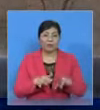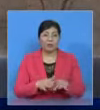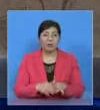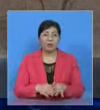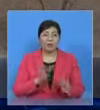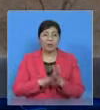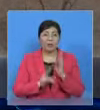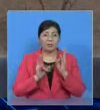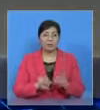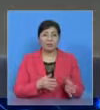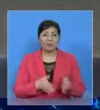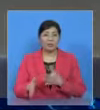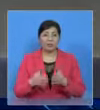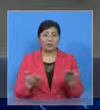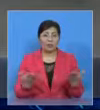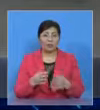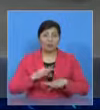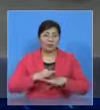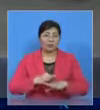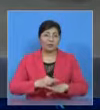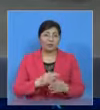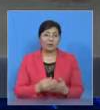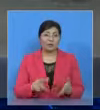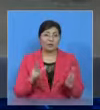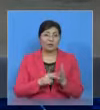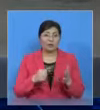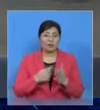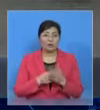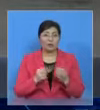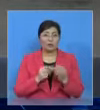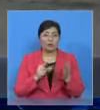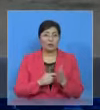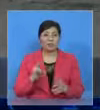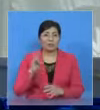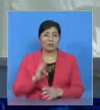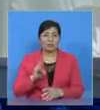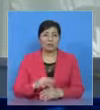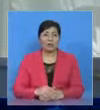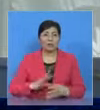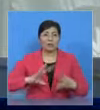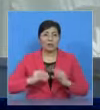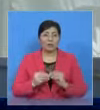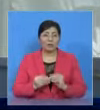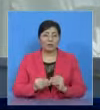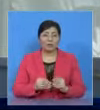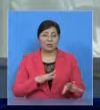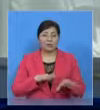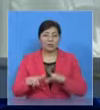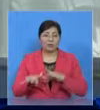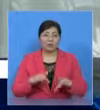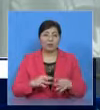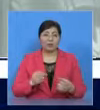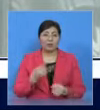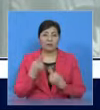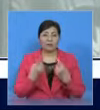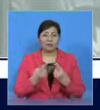мероприятия «Безопасная дорога», которое прошло в регионе с 8 по 17 ноября. По результатам профилактического мероприятия